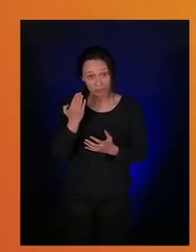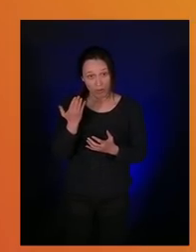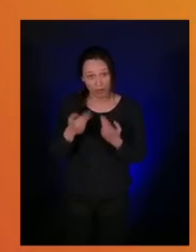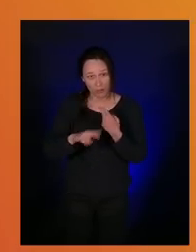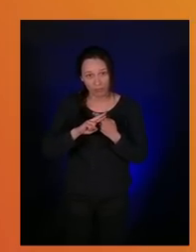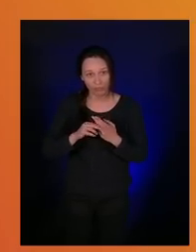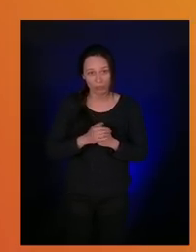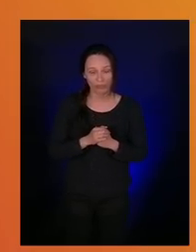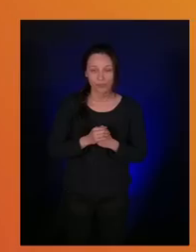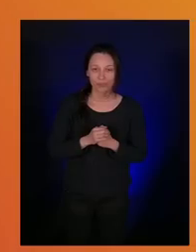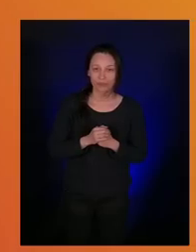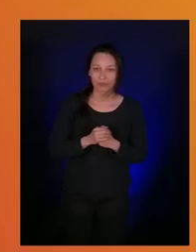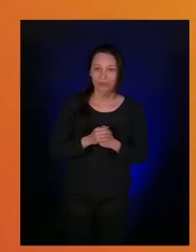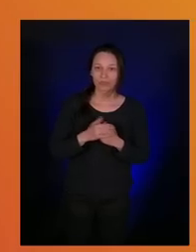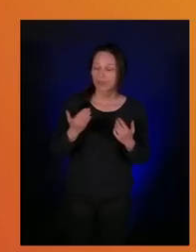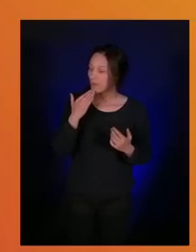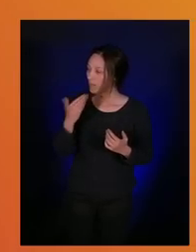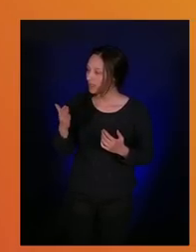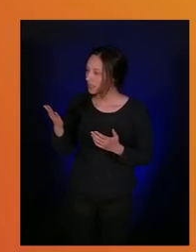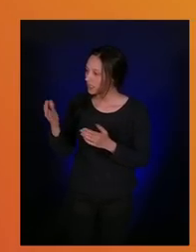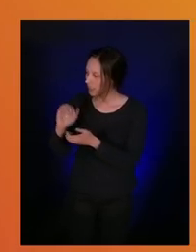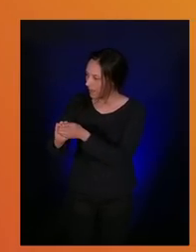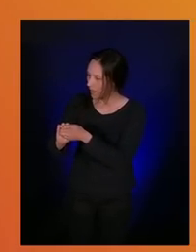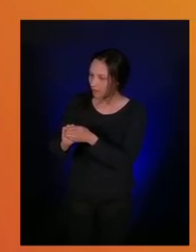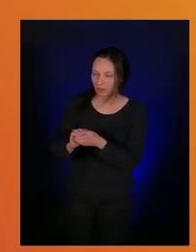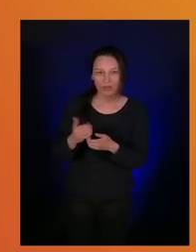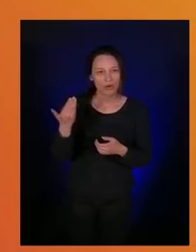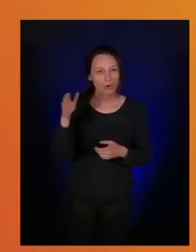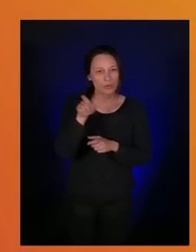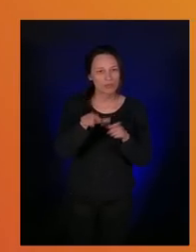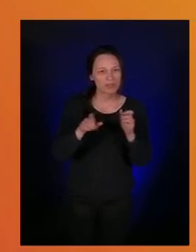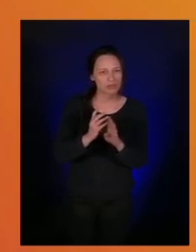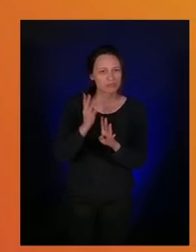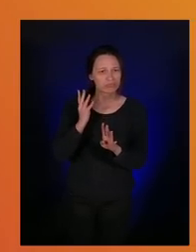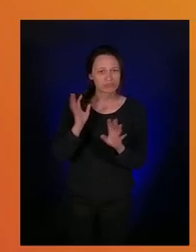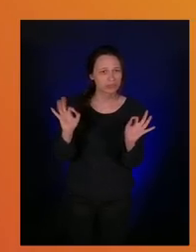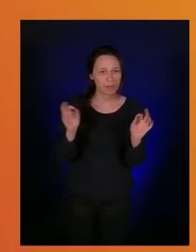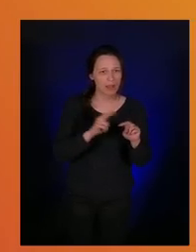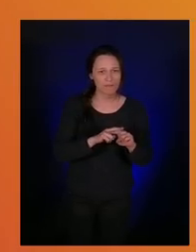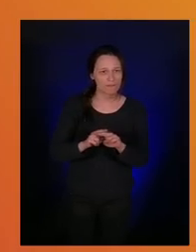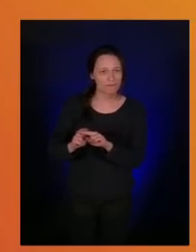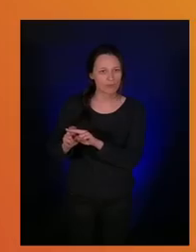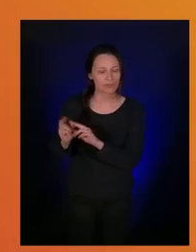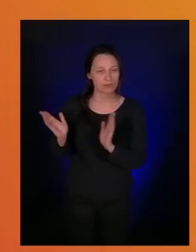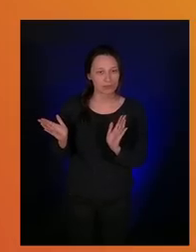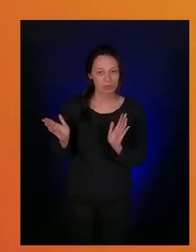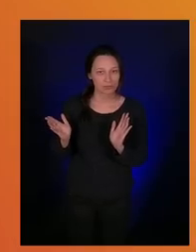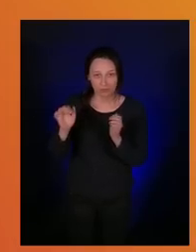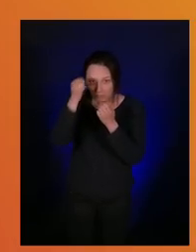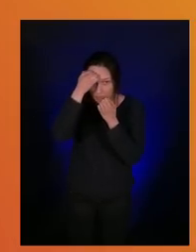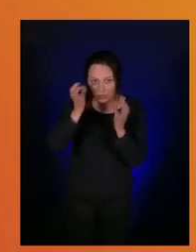A priori, je ne vois personne d'autre au micro 1, 2, 3, 4. Je ne me trompe pas.